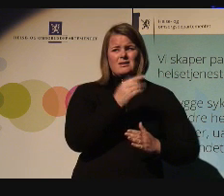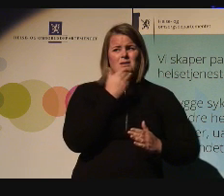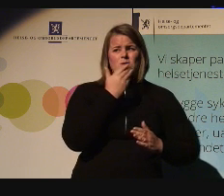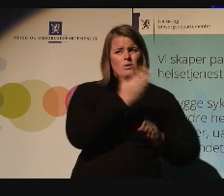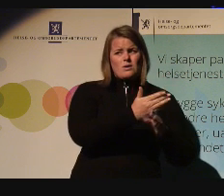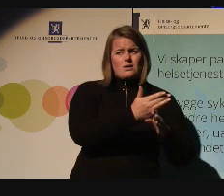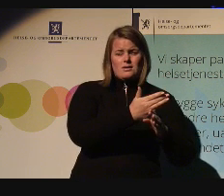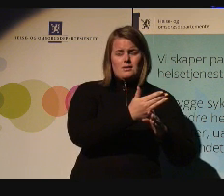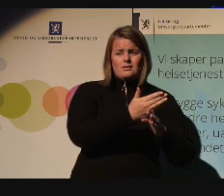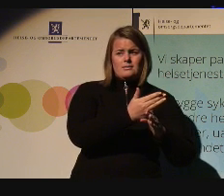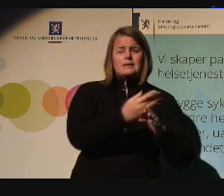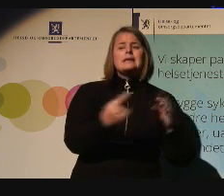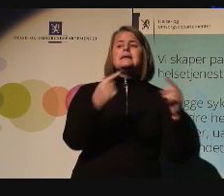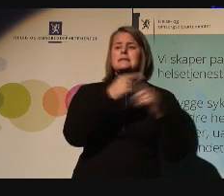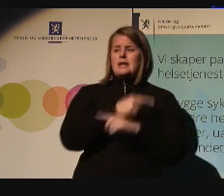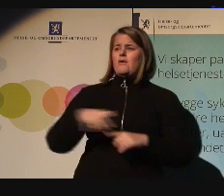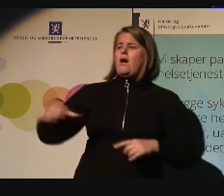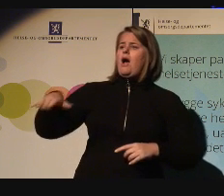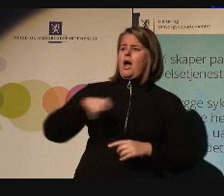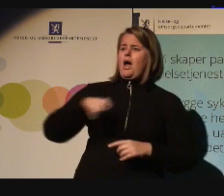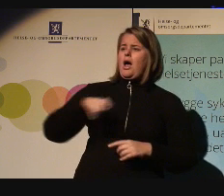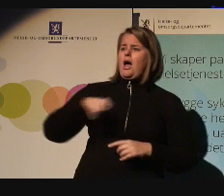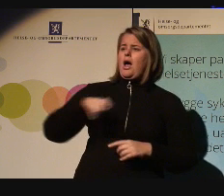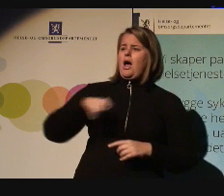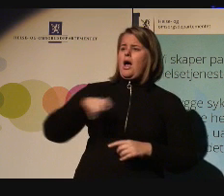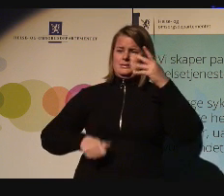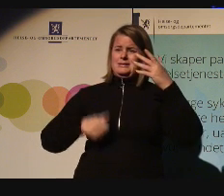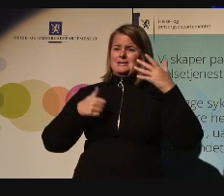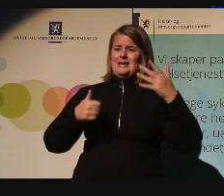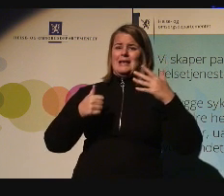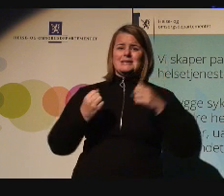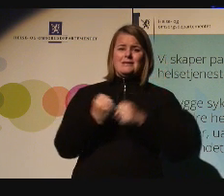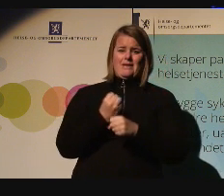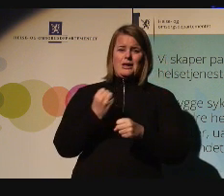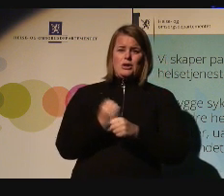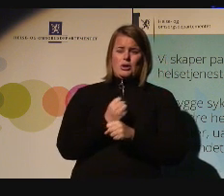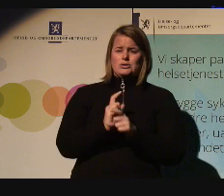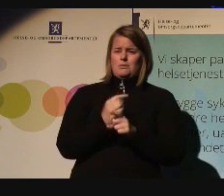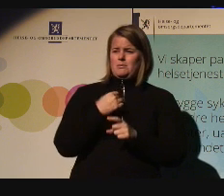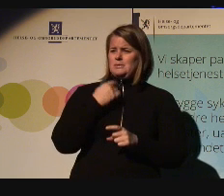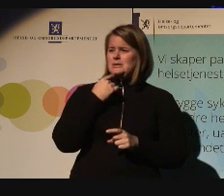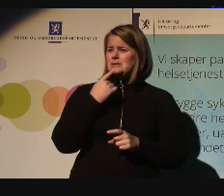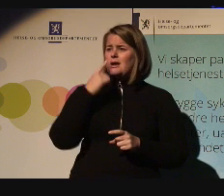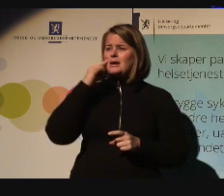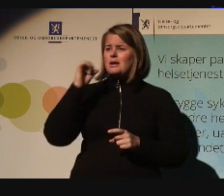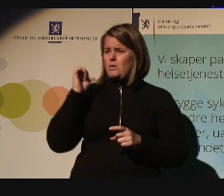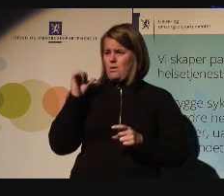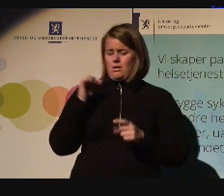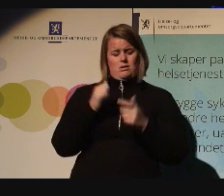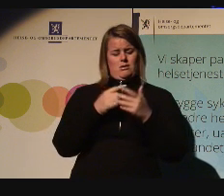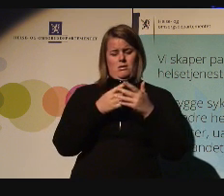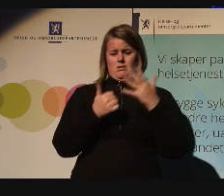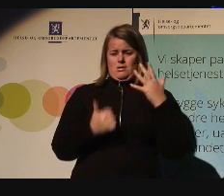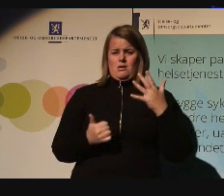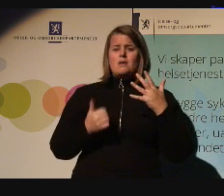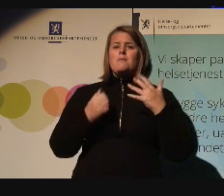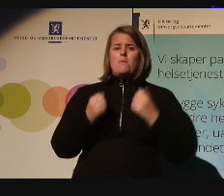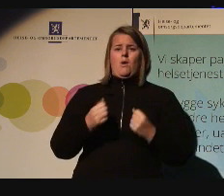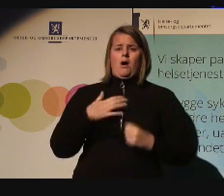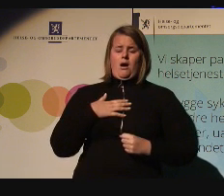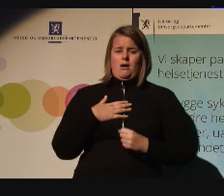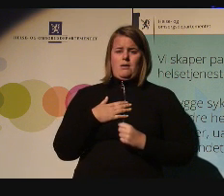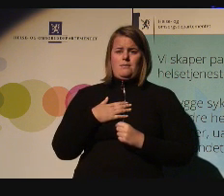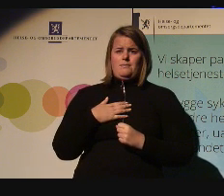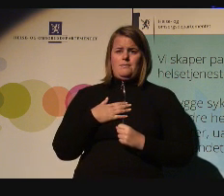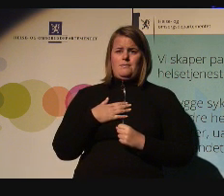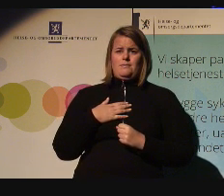Det krever alle disse seks verktøyene som jeg snakket om i går. Både eksempler